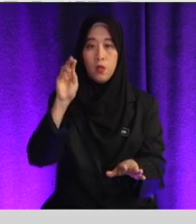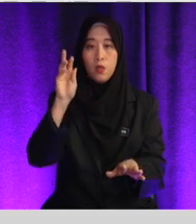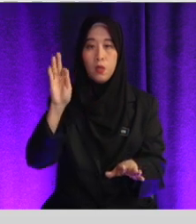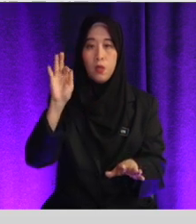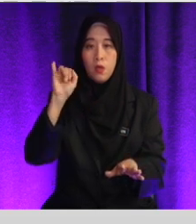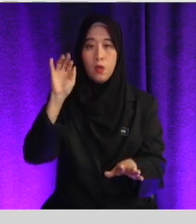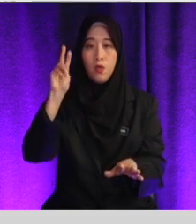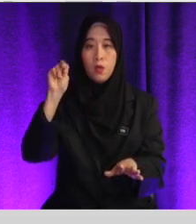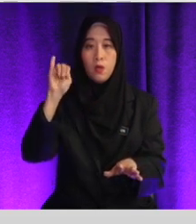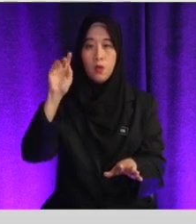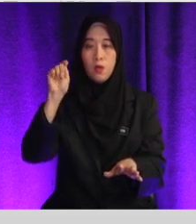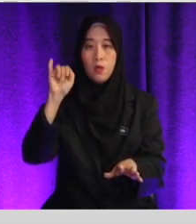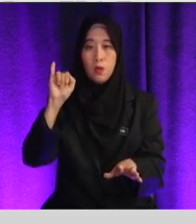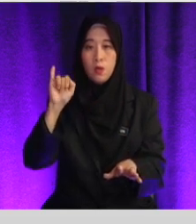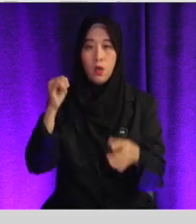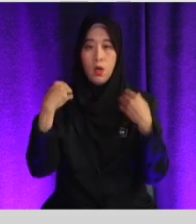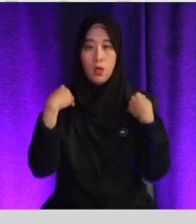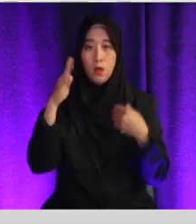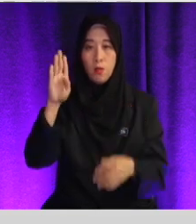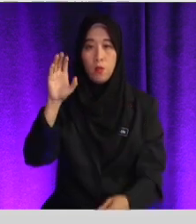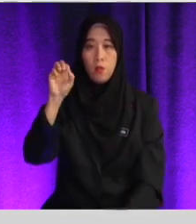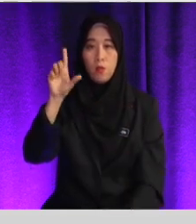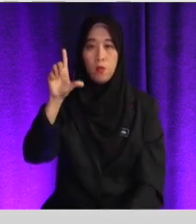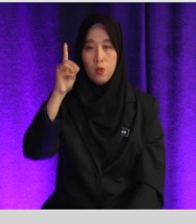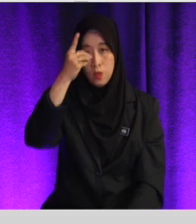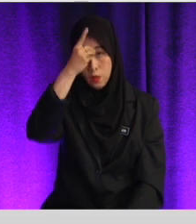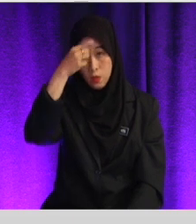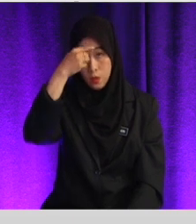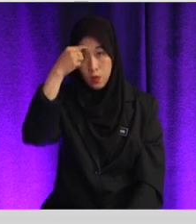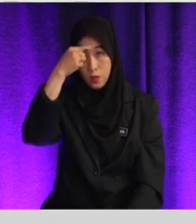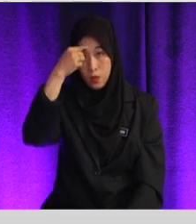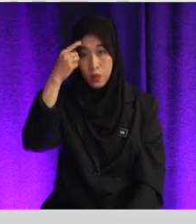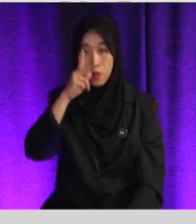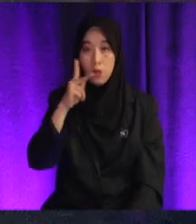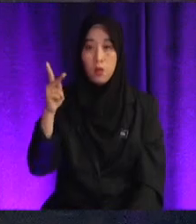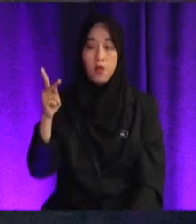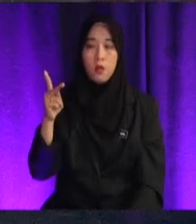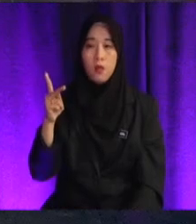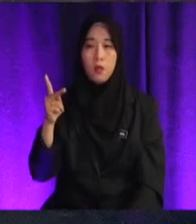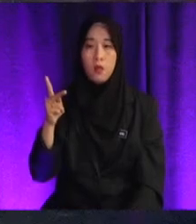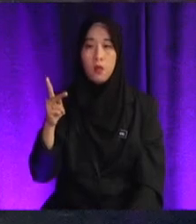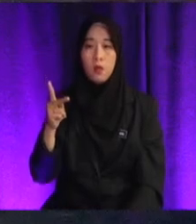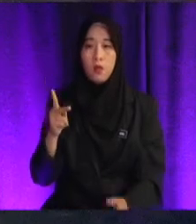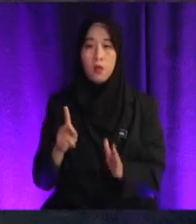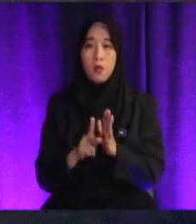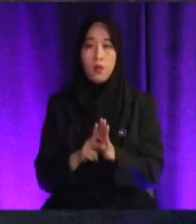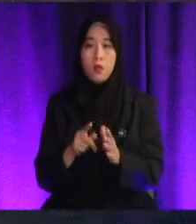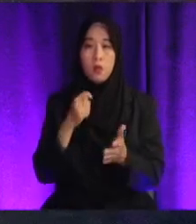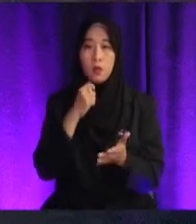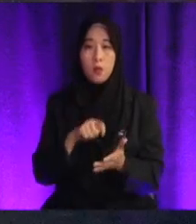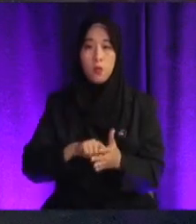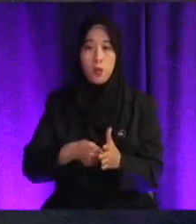Jadi sini saya ada boldkan jarum penunjuk dengan infinity. Jadi itu adalah kata kunci dia lah. Okey. Alright. Okey,